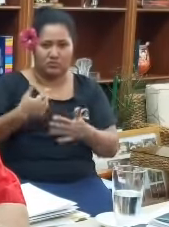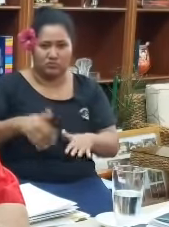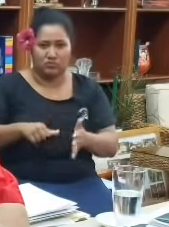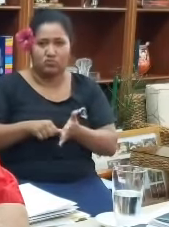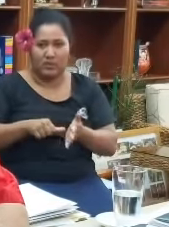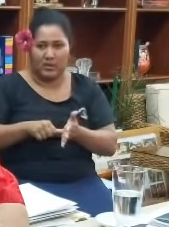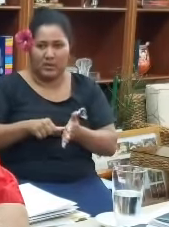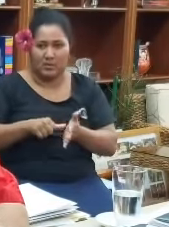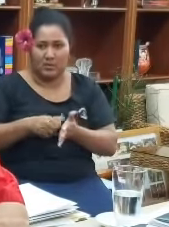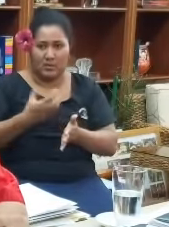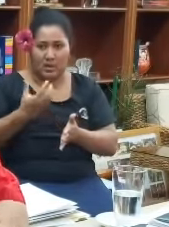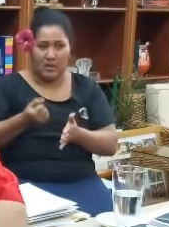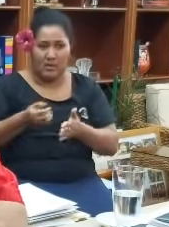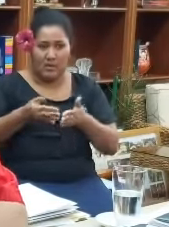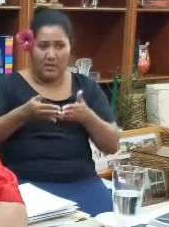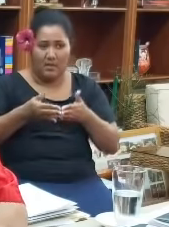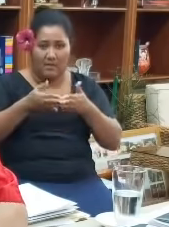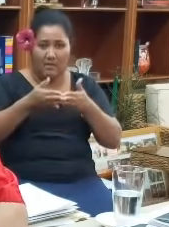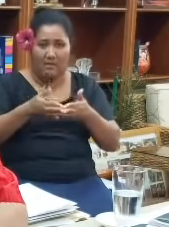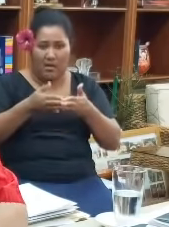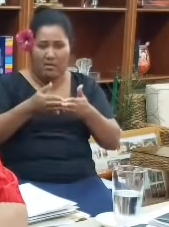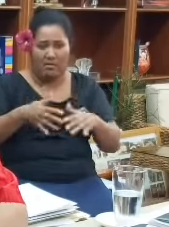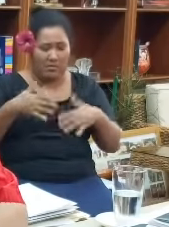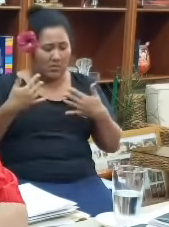Et le valon qui est Léo,